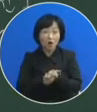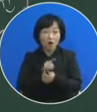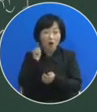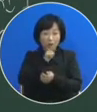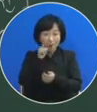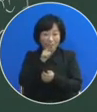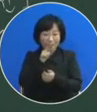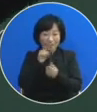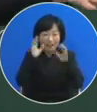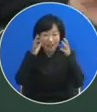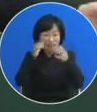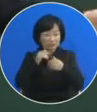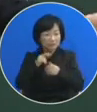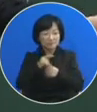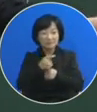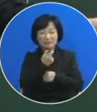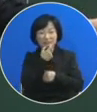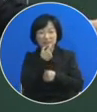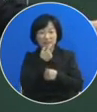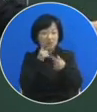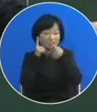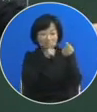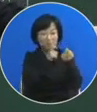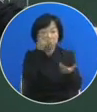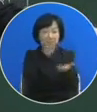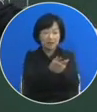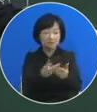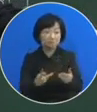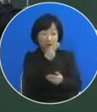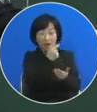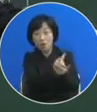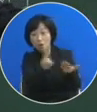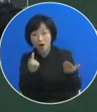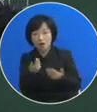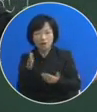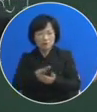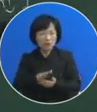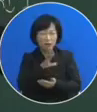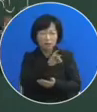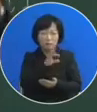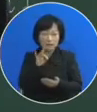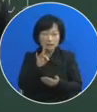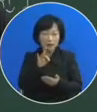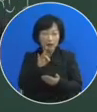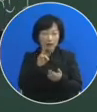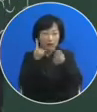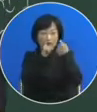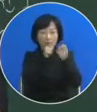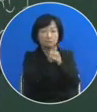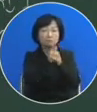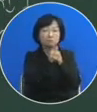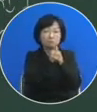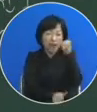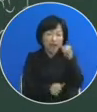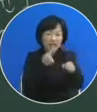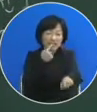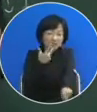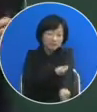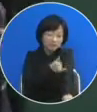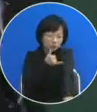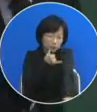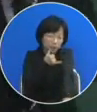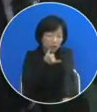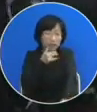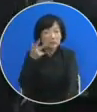그게 완전히 넘어가. And there are some kids who are able to come out of that temptation, but there are some kids who are completely taken by it. 이런 정신병. And that's a mental illness.